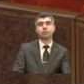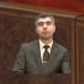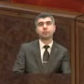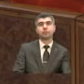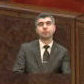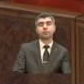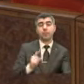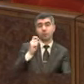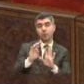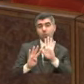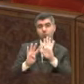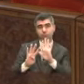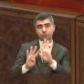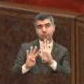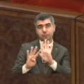في شهر